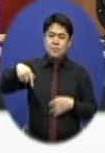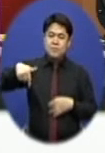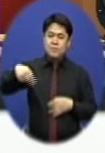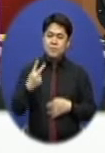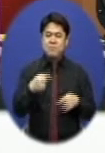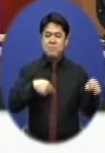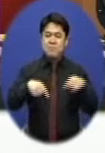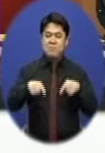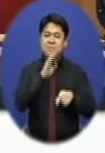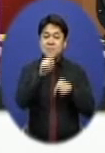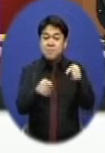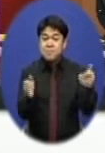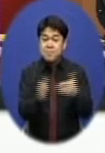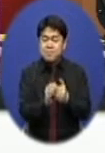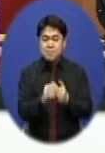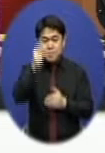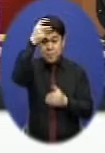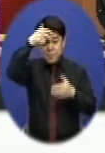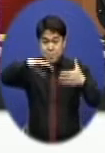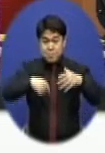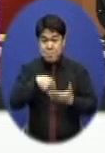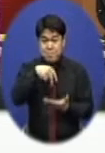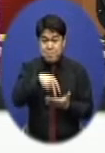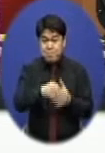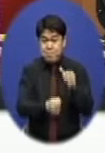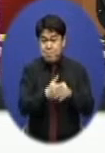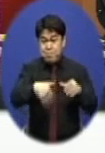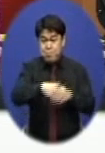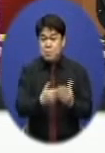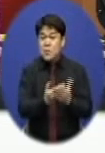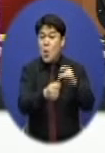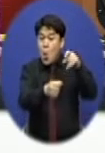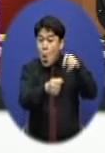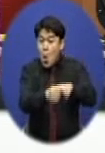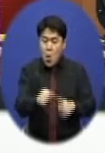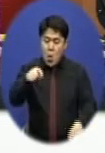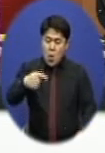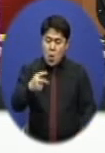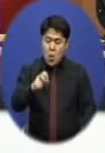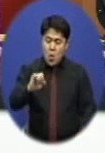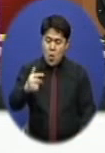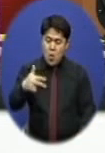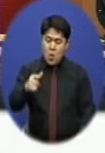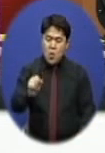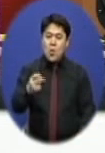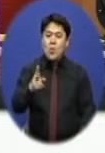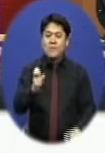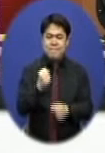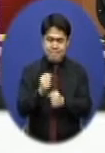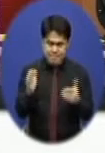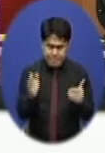네. 조선의 독립적이고 독창적인 문화를 일으키기 위해 훈민정음을 네. 창제하고 추구기와